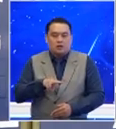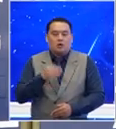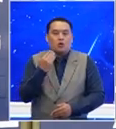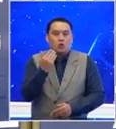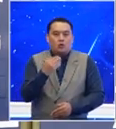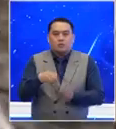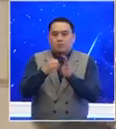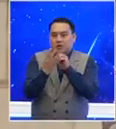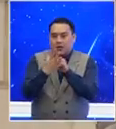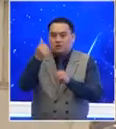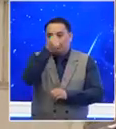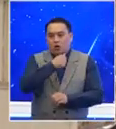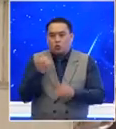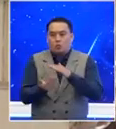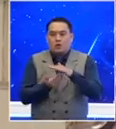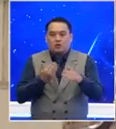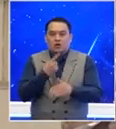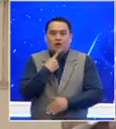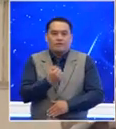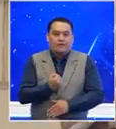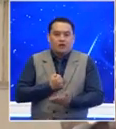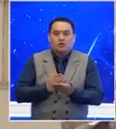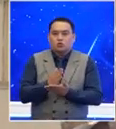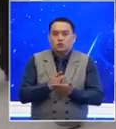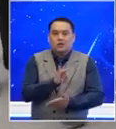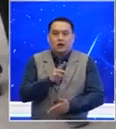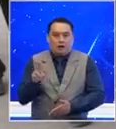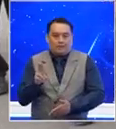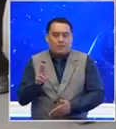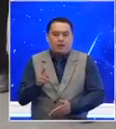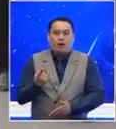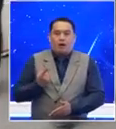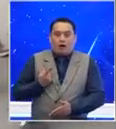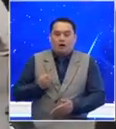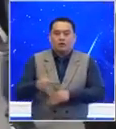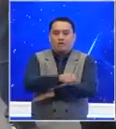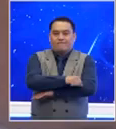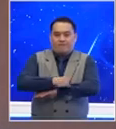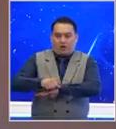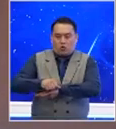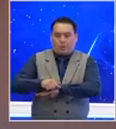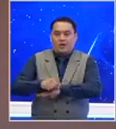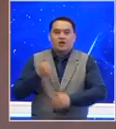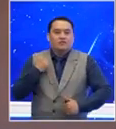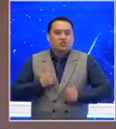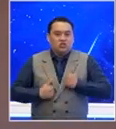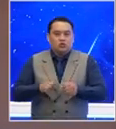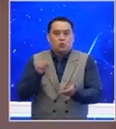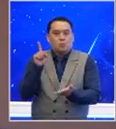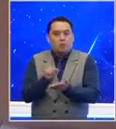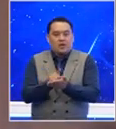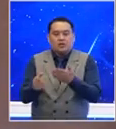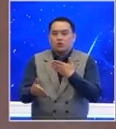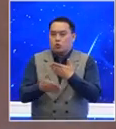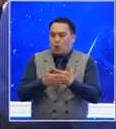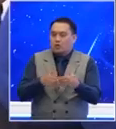В 2015-м он был призван в ряды вооруженных сил РК. Мужчина охранял границы на востоке страны. С честью исполнив долг перед Родиной,